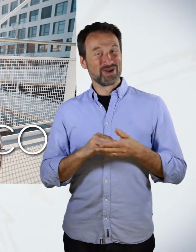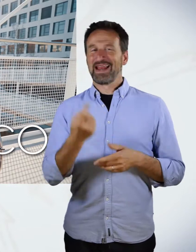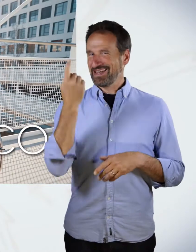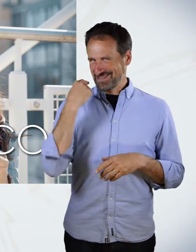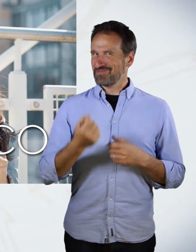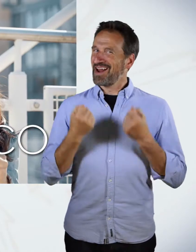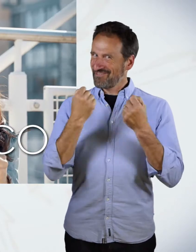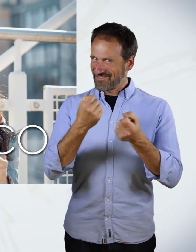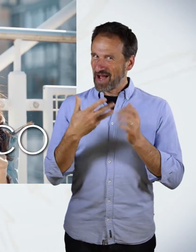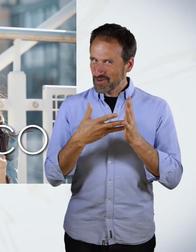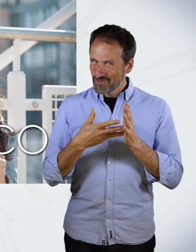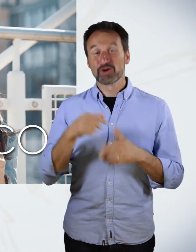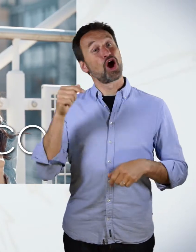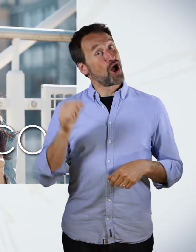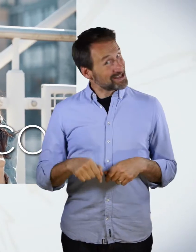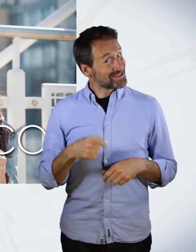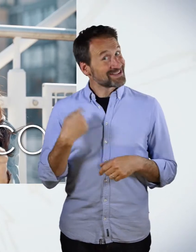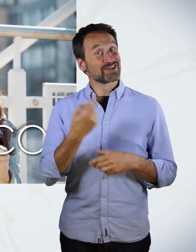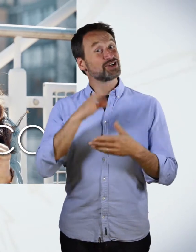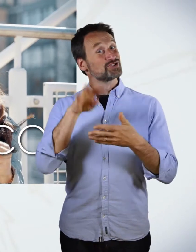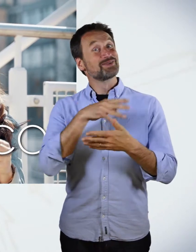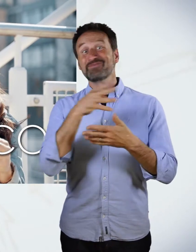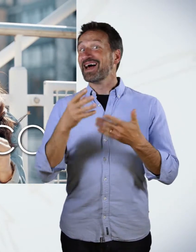heute auf dem Stundenplan Mathematik und Sport.